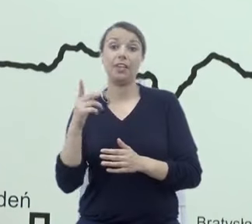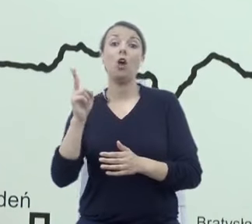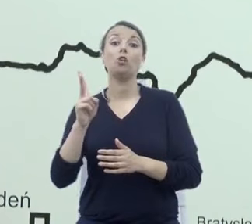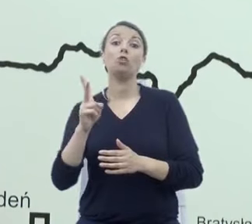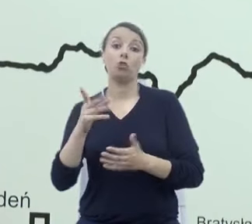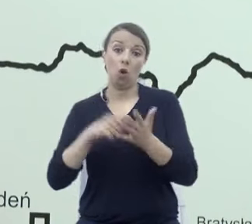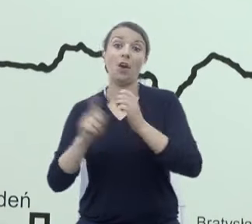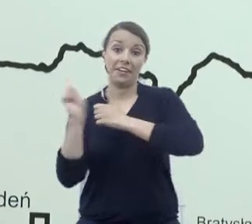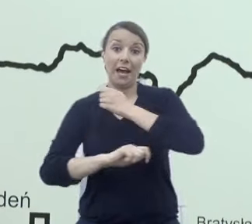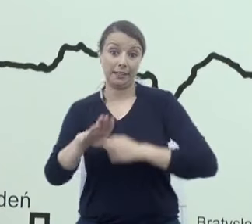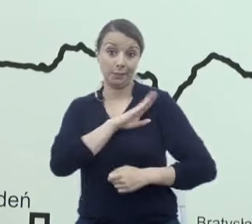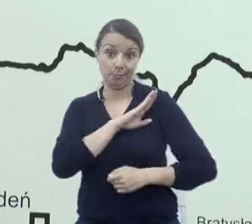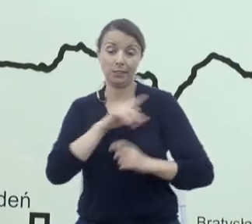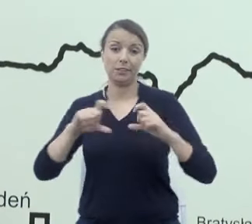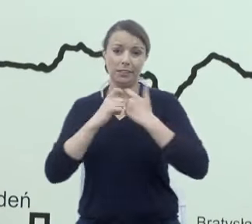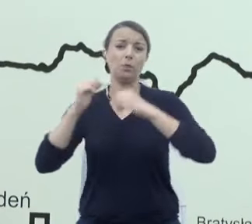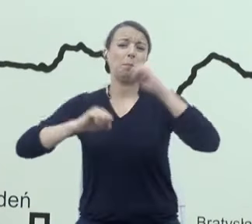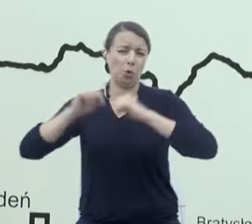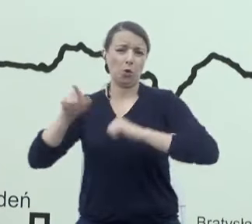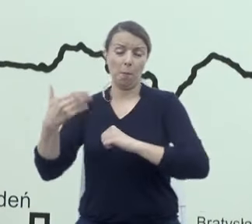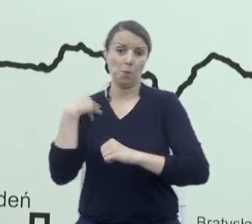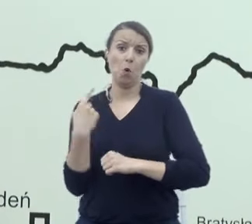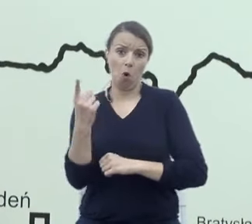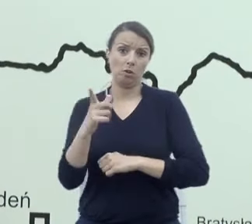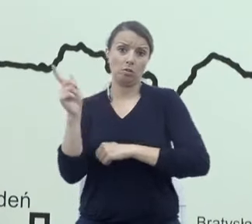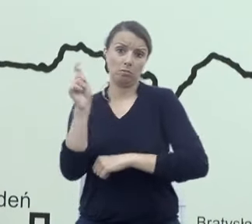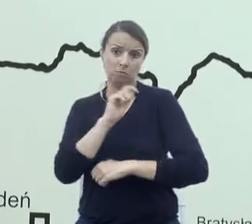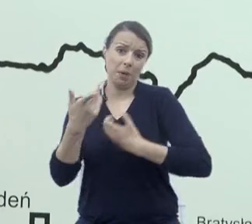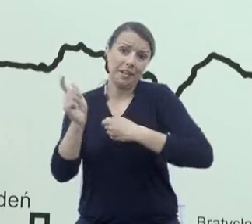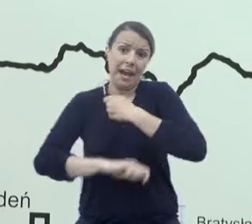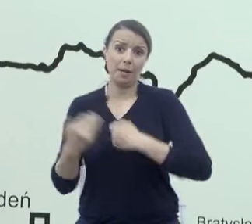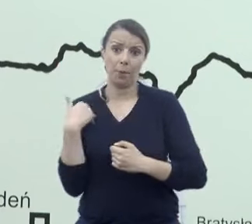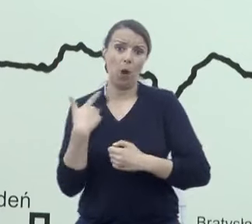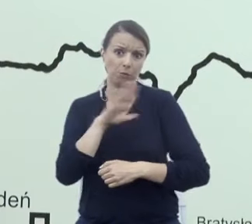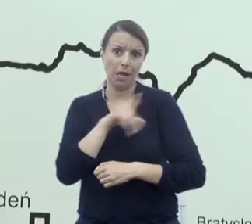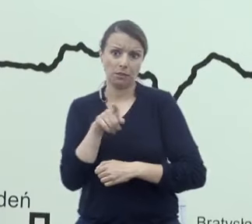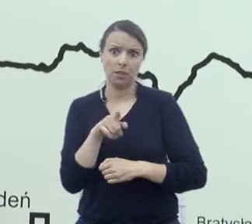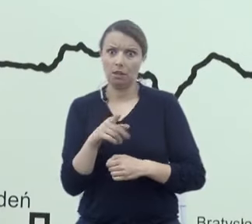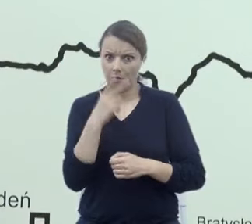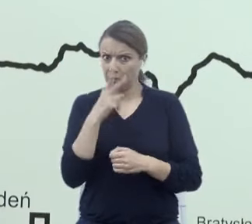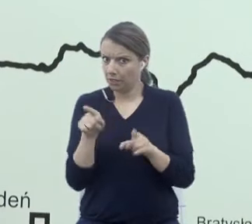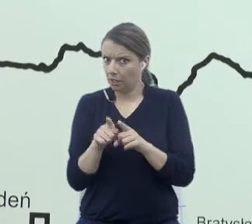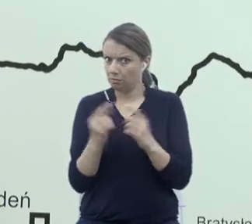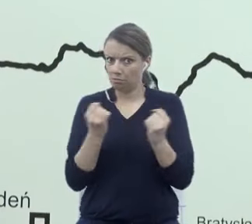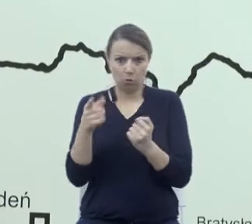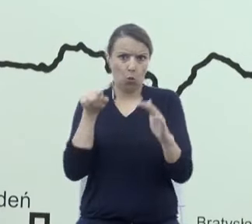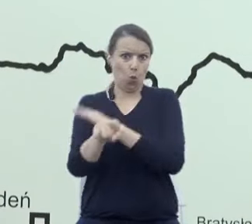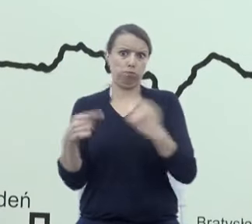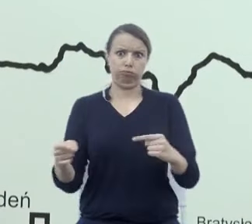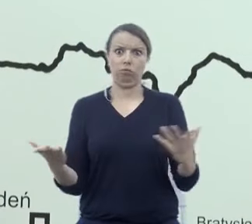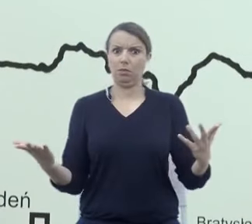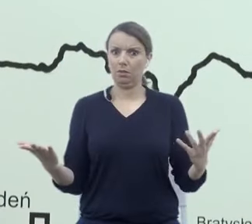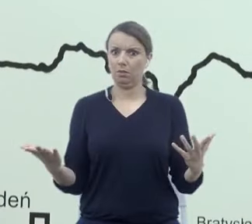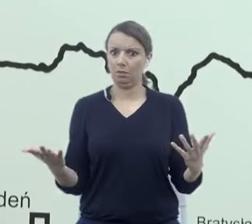to też o czymś, prawda, świadczy. Także to jest złożona no, Szczuczyn, równie